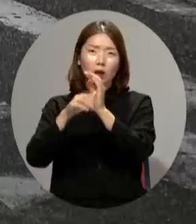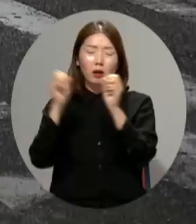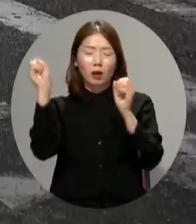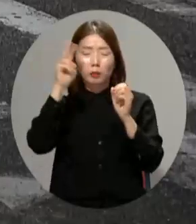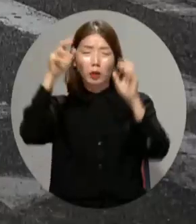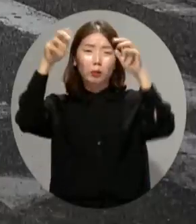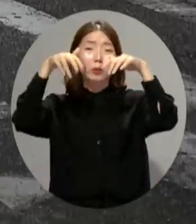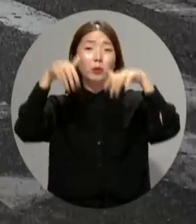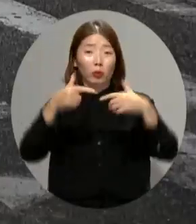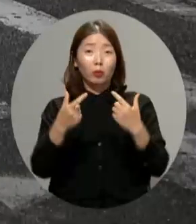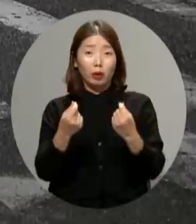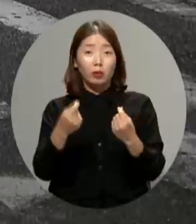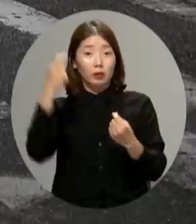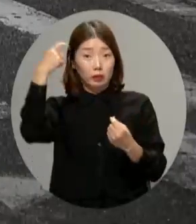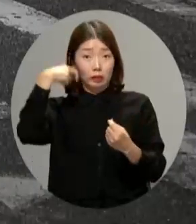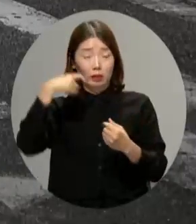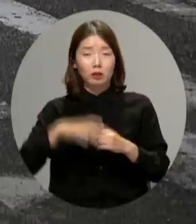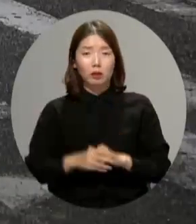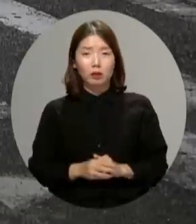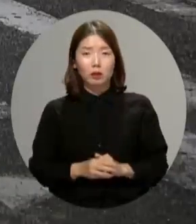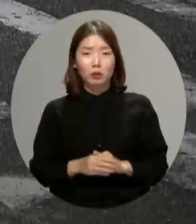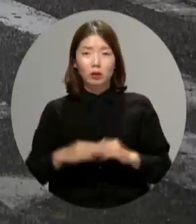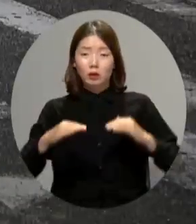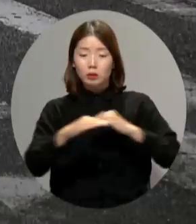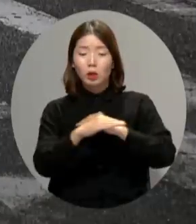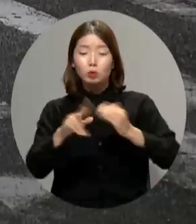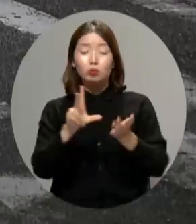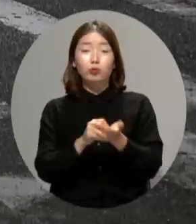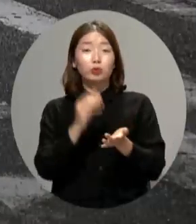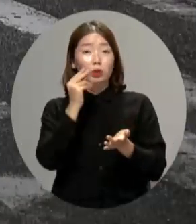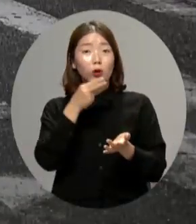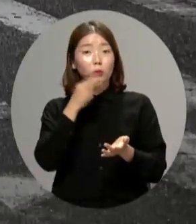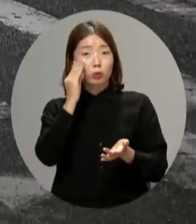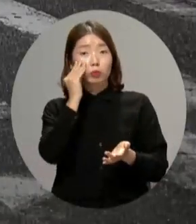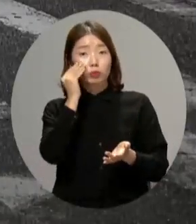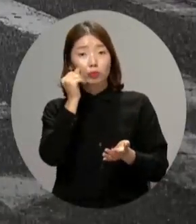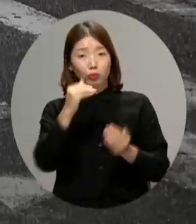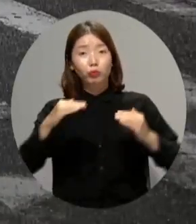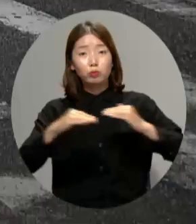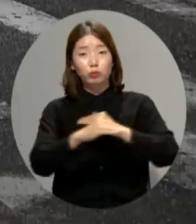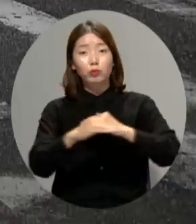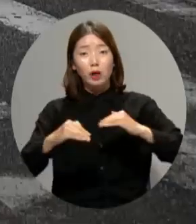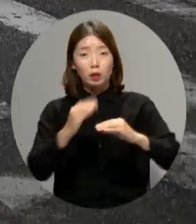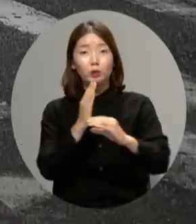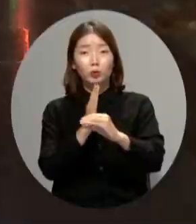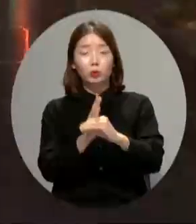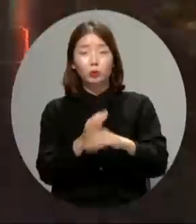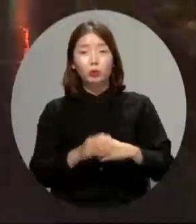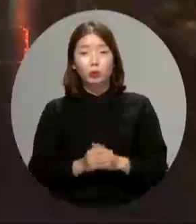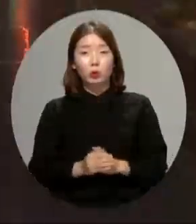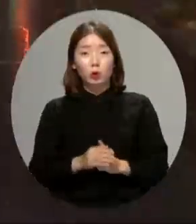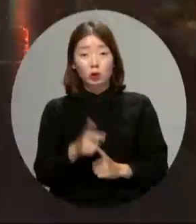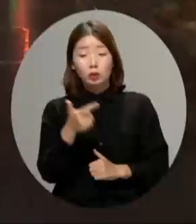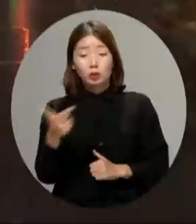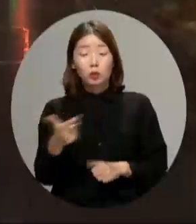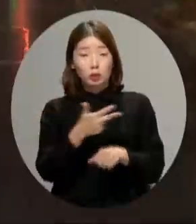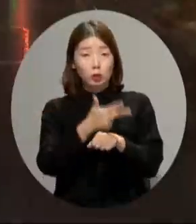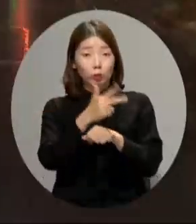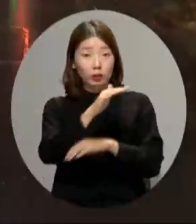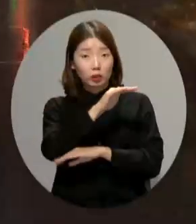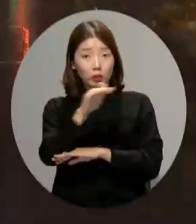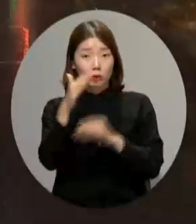금방이라도 비를 쏟아낼 것처럼 보입니다. 차량들은 큰 지장 없이 원활하게 오가고 있습니다. 오늘 저녁 7시